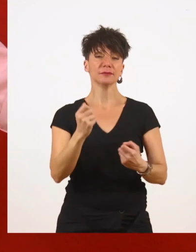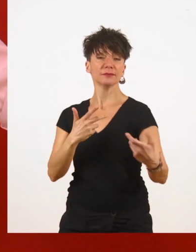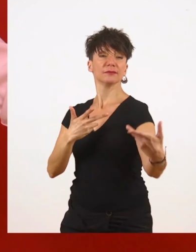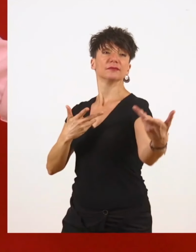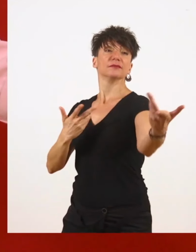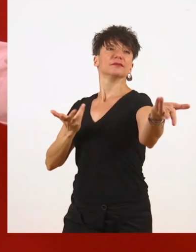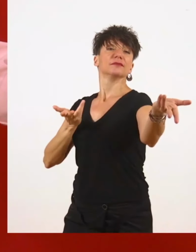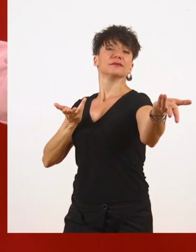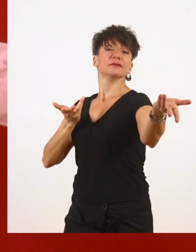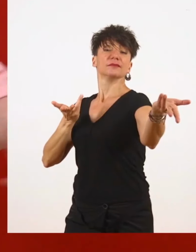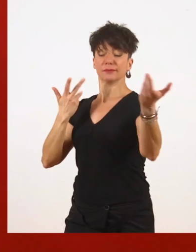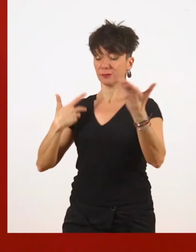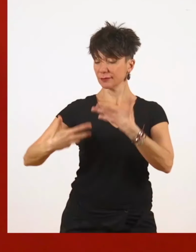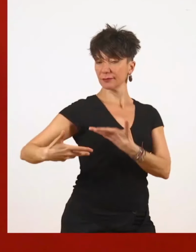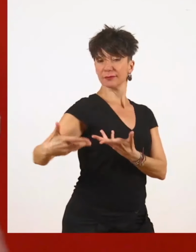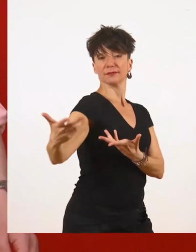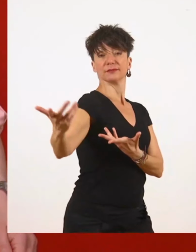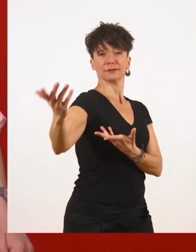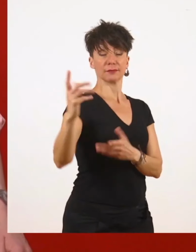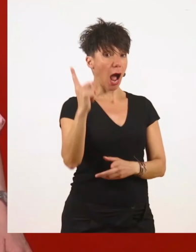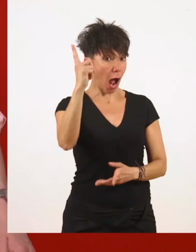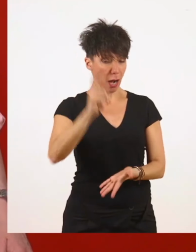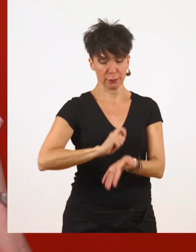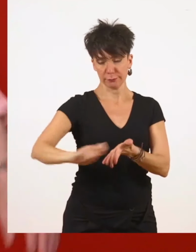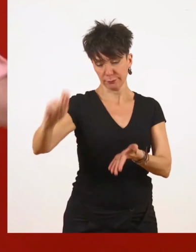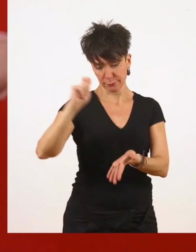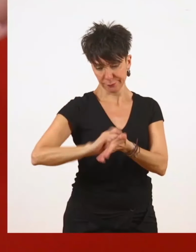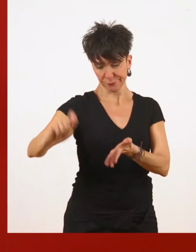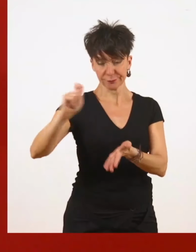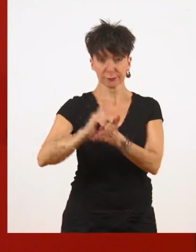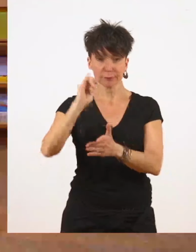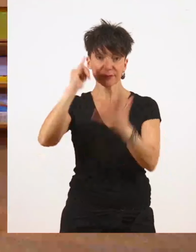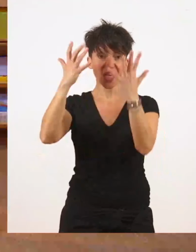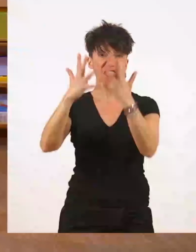Μεταμφιεζόμουν. Αλλά κυρίως έγραφα θεατρικά έργα.